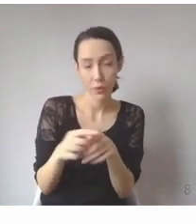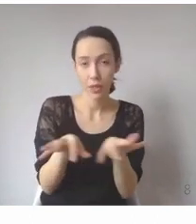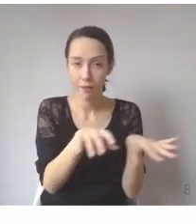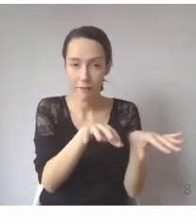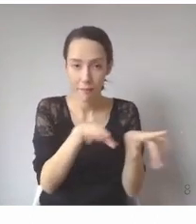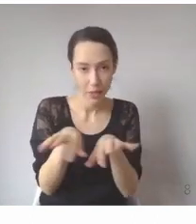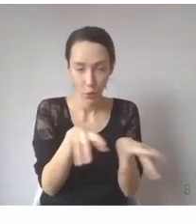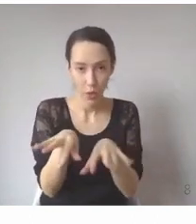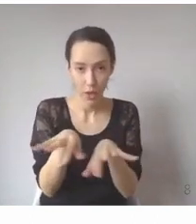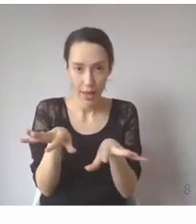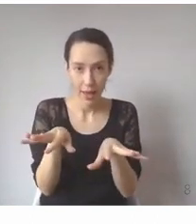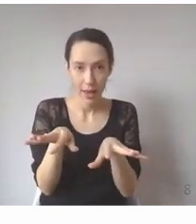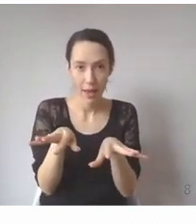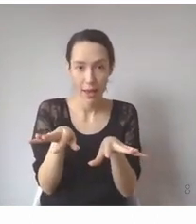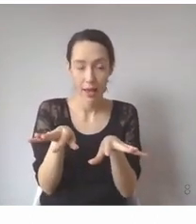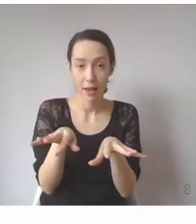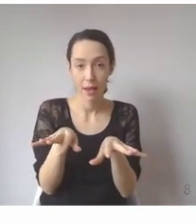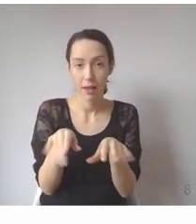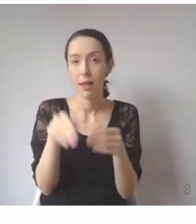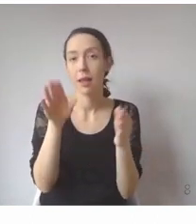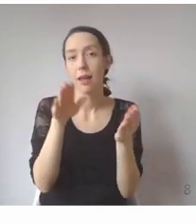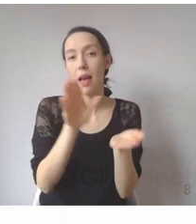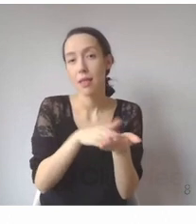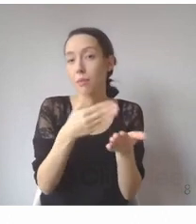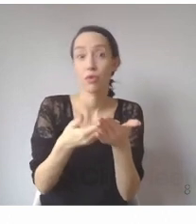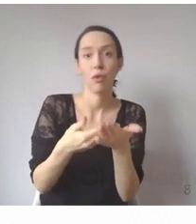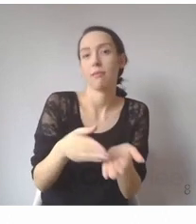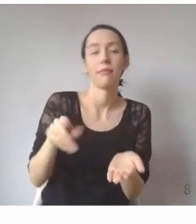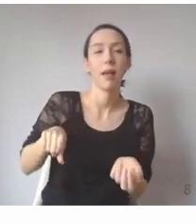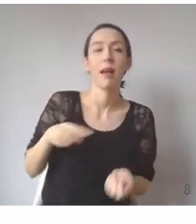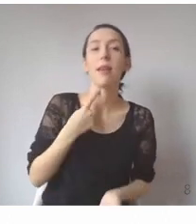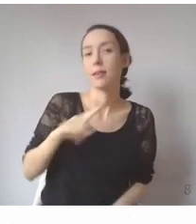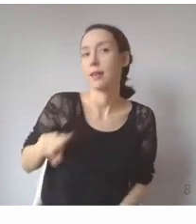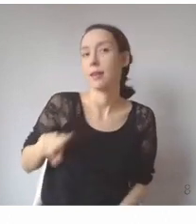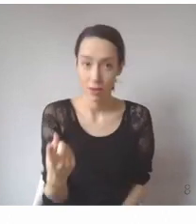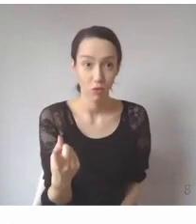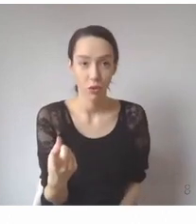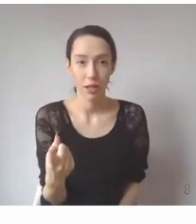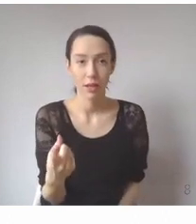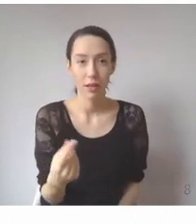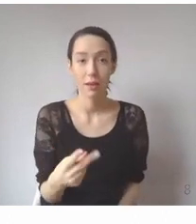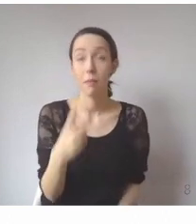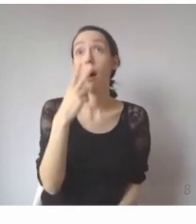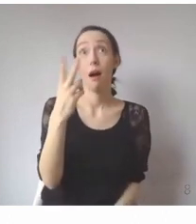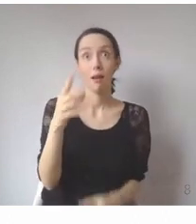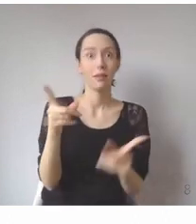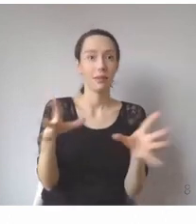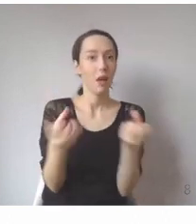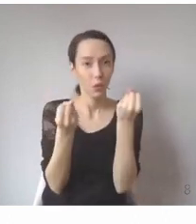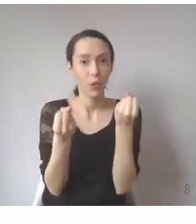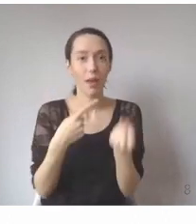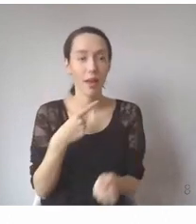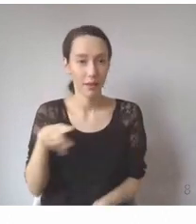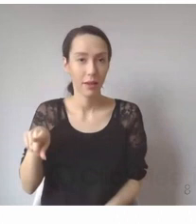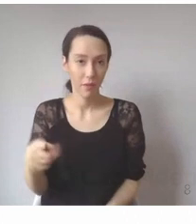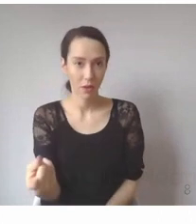identyfikować w tym świecie zawodowym, w tej sieci biznesowej, to ani rekruter, ani klient, ani